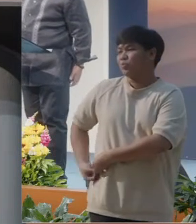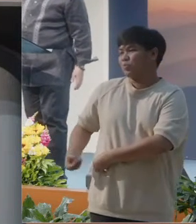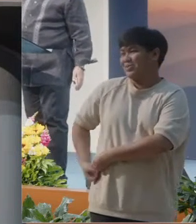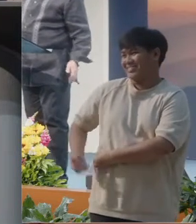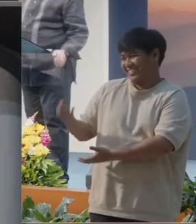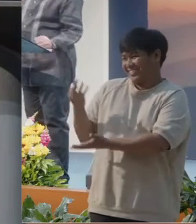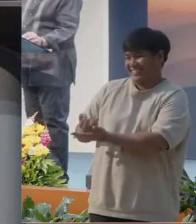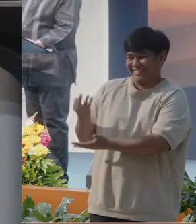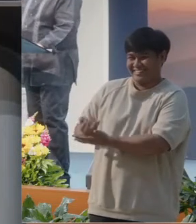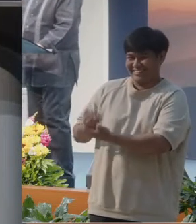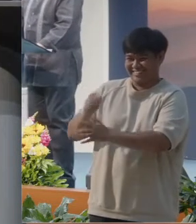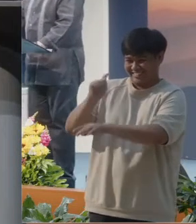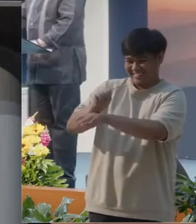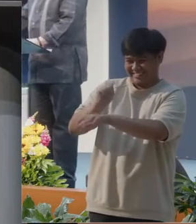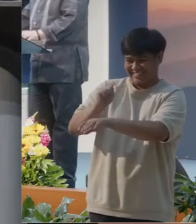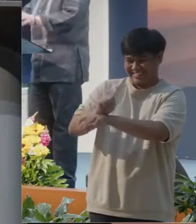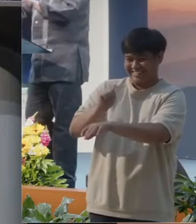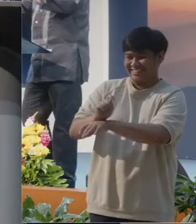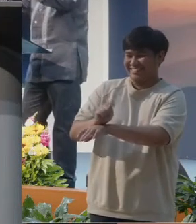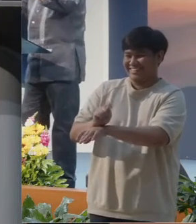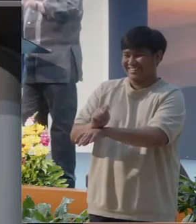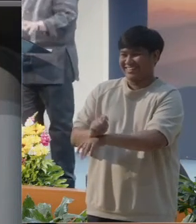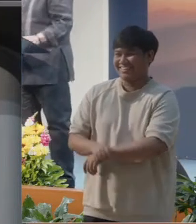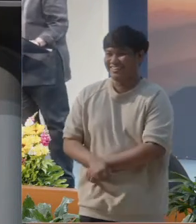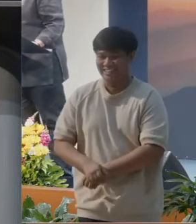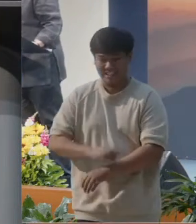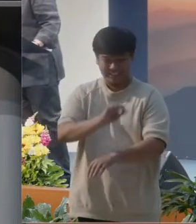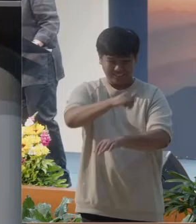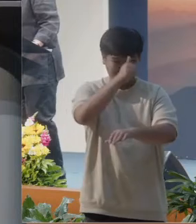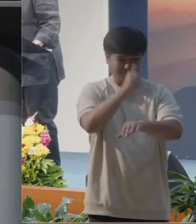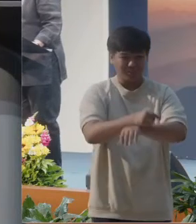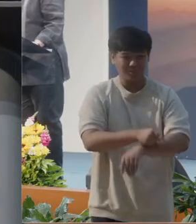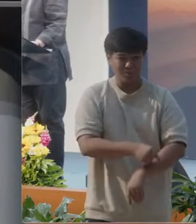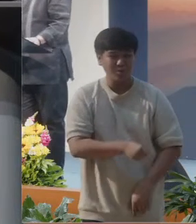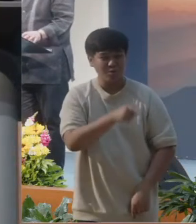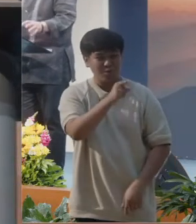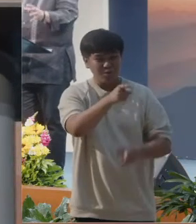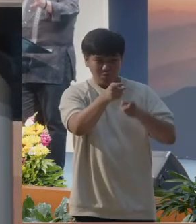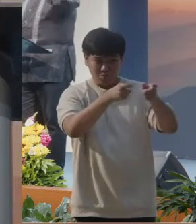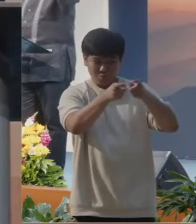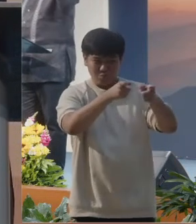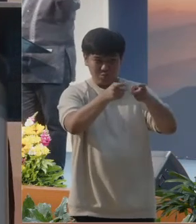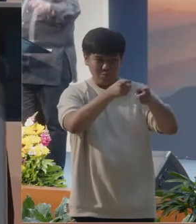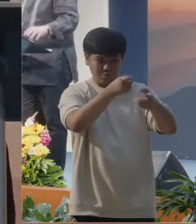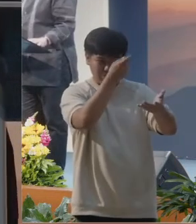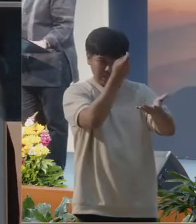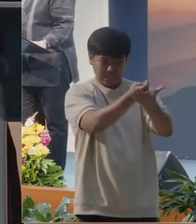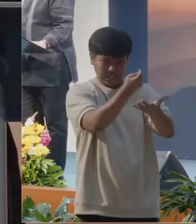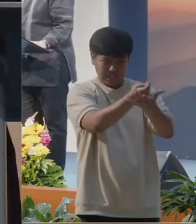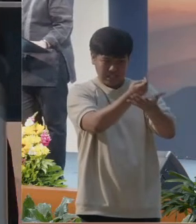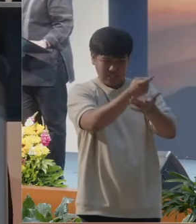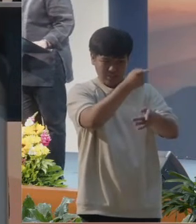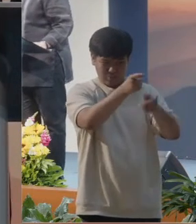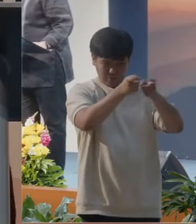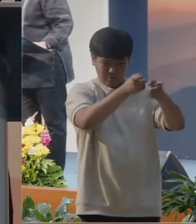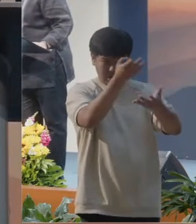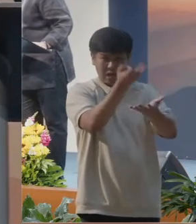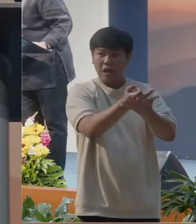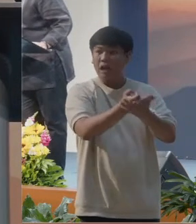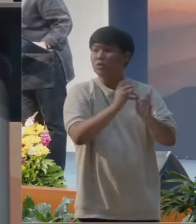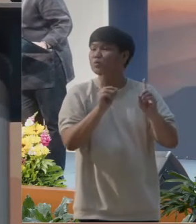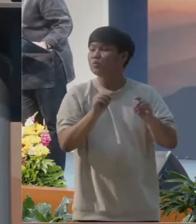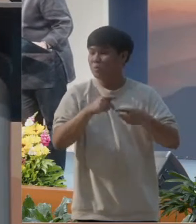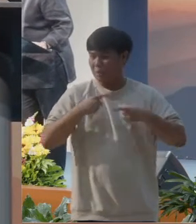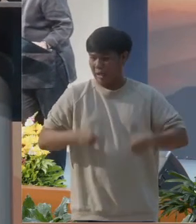ng mga pari ng Israel? Abay, sila po ay inassign sa mga storehouses, yung mga pag-aari ng Panginoon, at ninakaw nila.